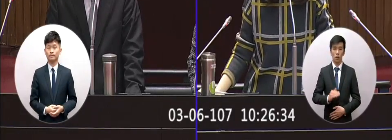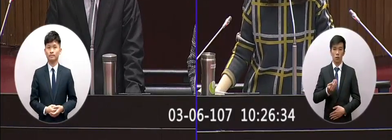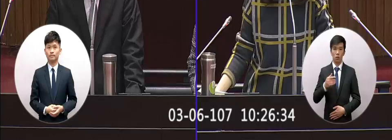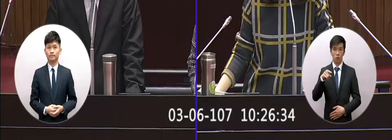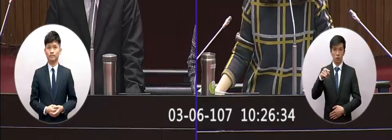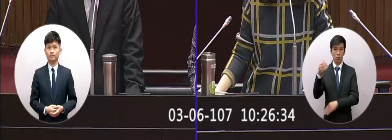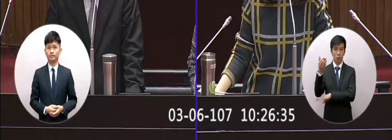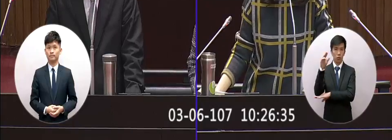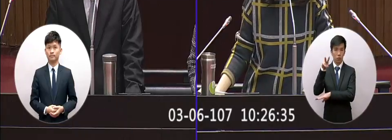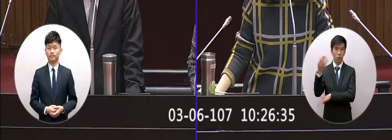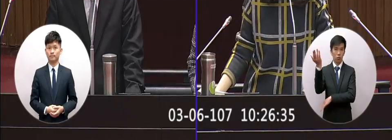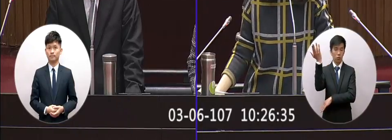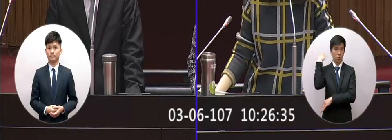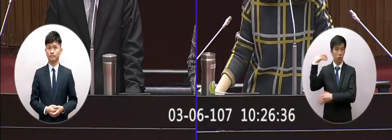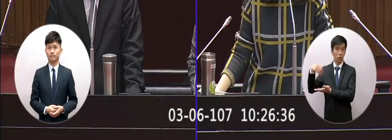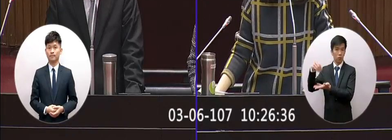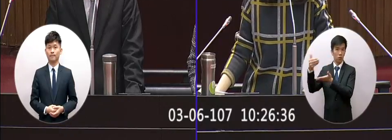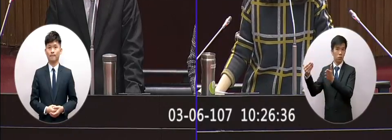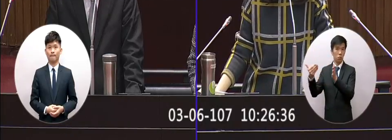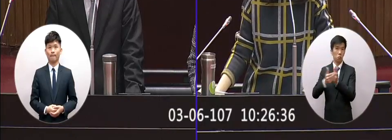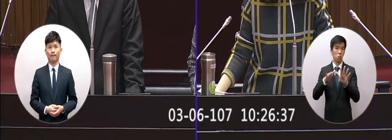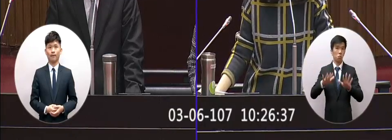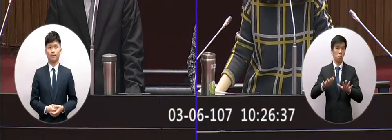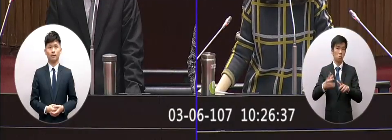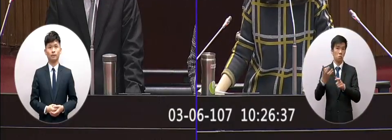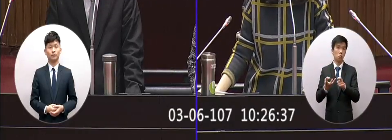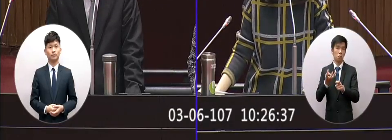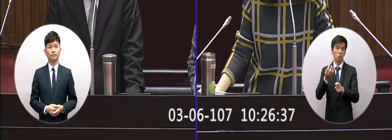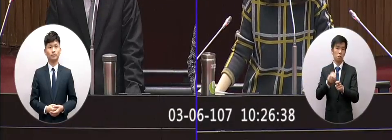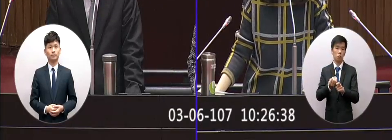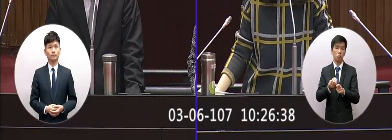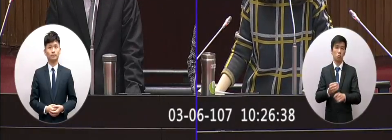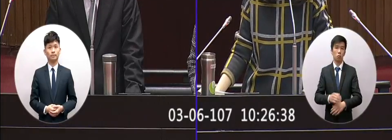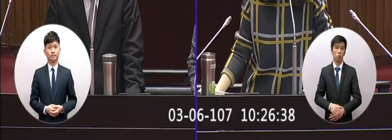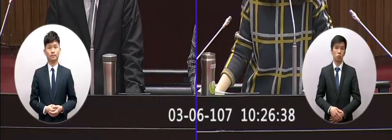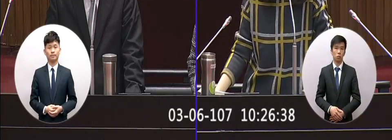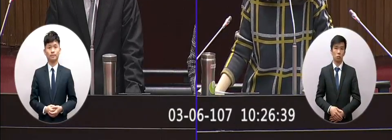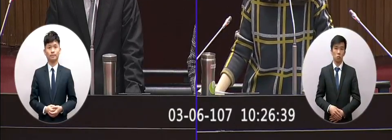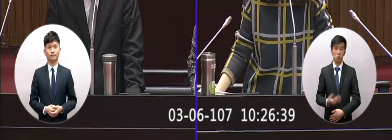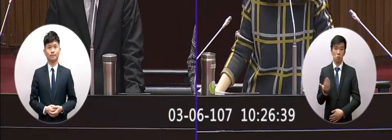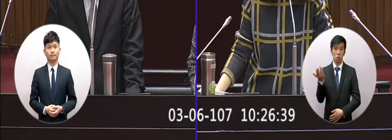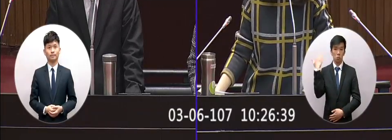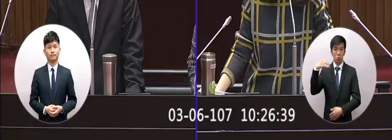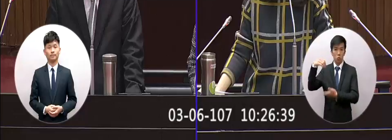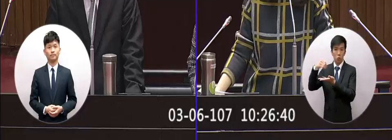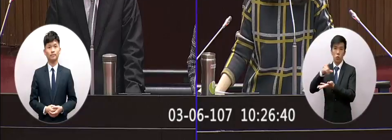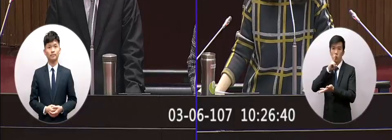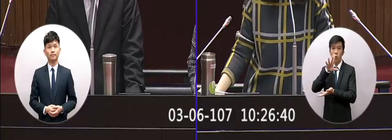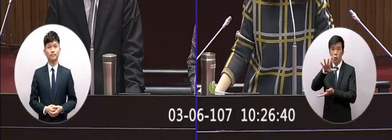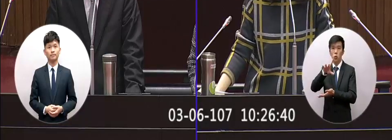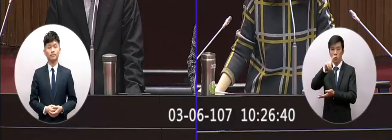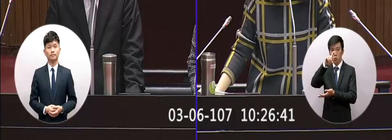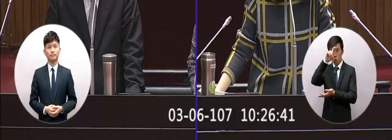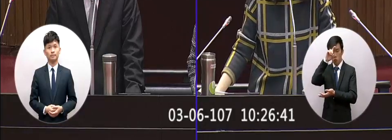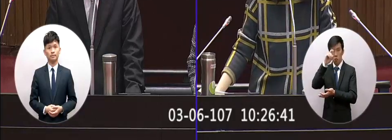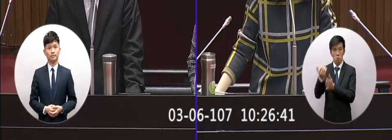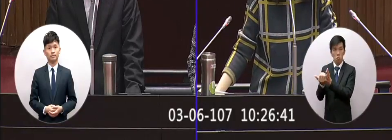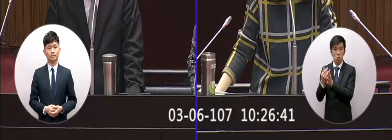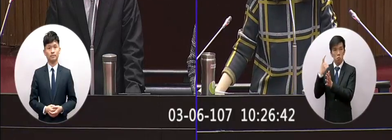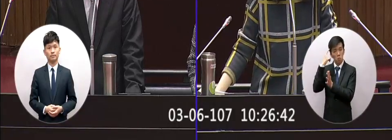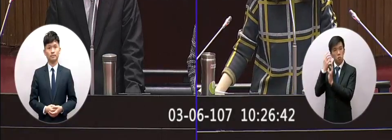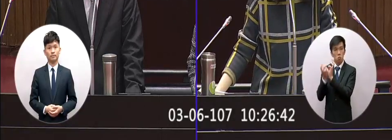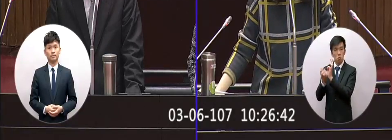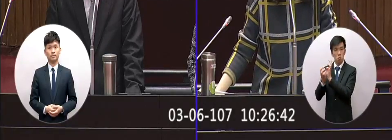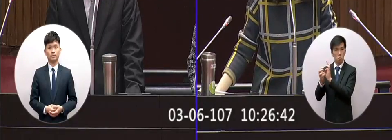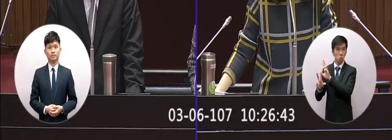从提出到现在也好几年的时间了，那当时候要提出这样的政见，本来就应该要有一个完整的思考，那以